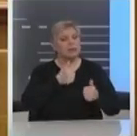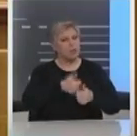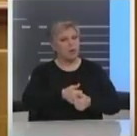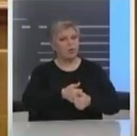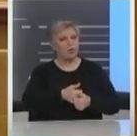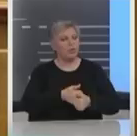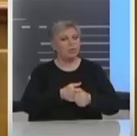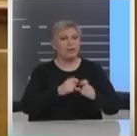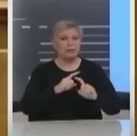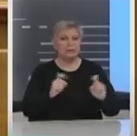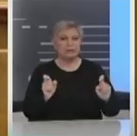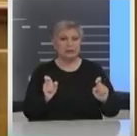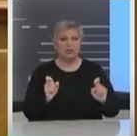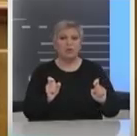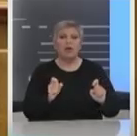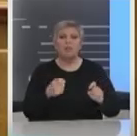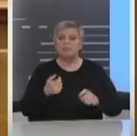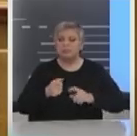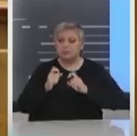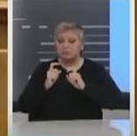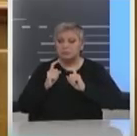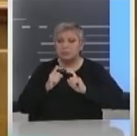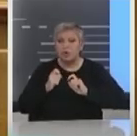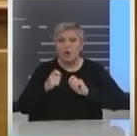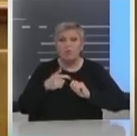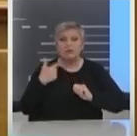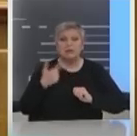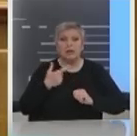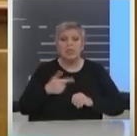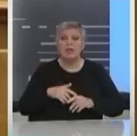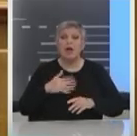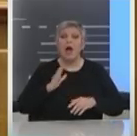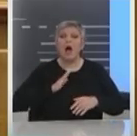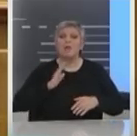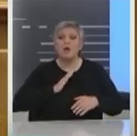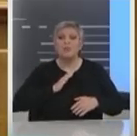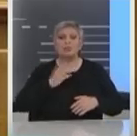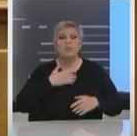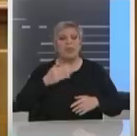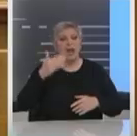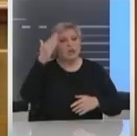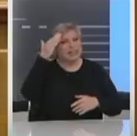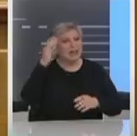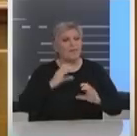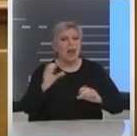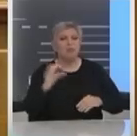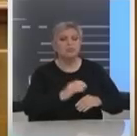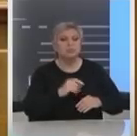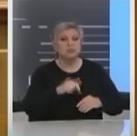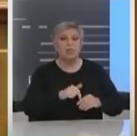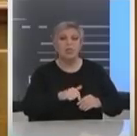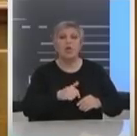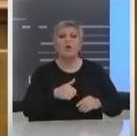συνεχίζει να διώχνει αντί να φέρνει επενδύσεις. Και έχει πια αποδειχθεί ότι προτιμάτε να μοιράζετε τη